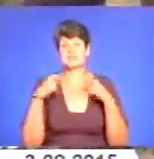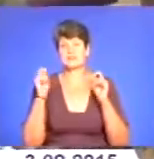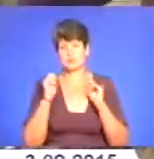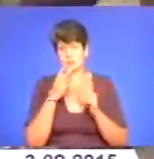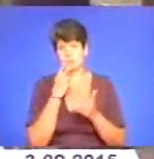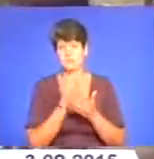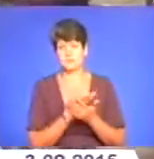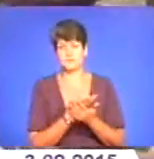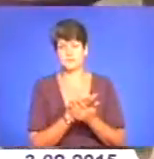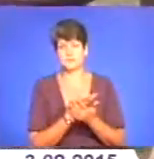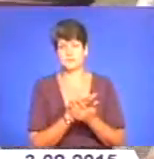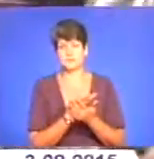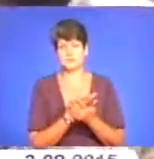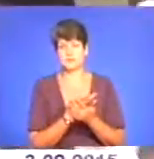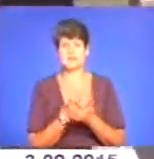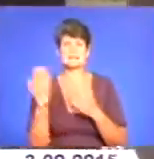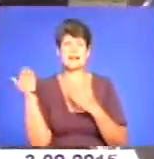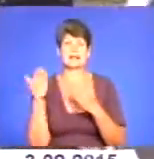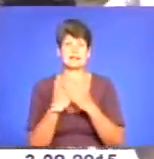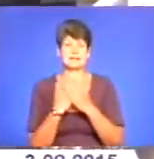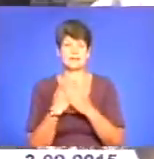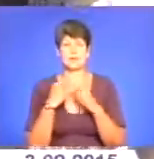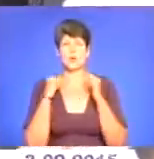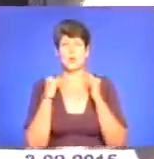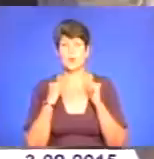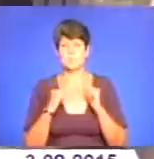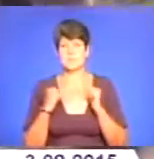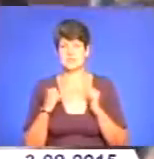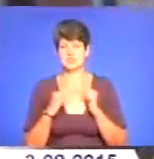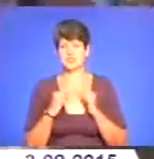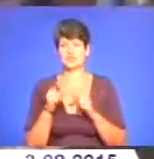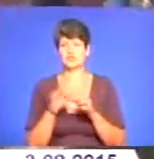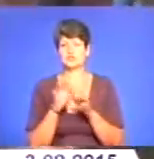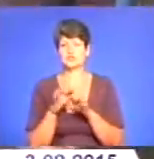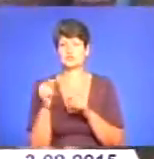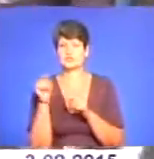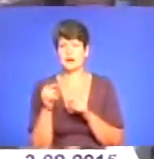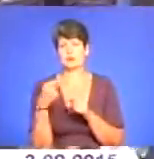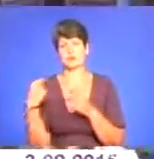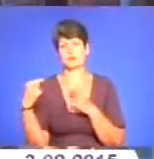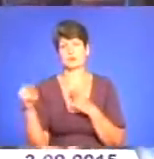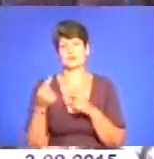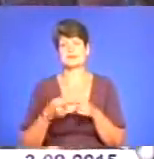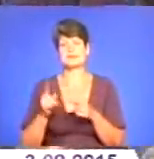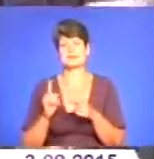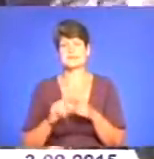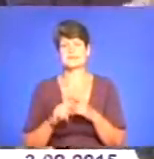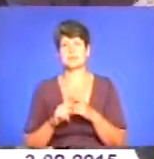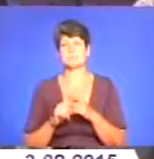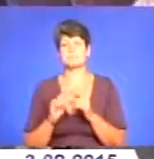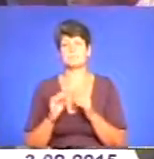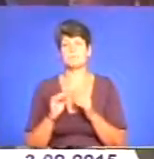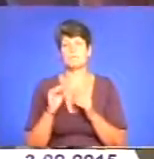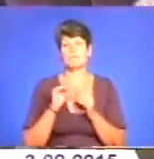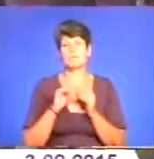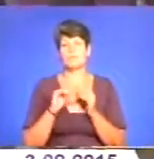бачите, закладний комірчик. Тут так вишито, а тут зовсім по-другому. Оце є поляни Кросно, характерно